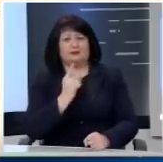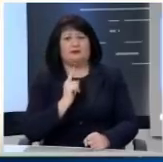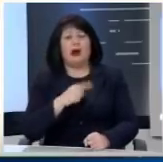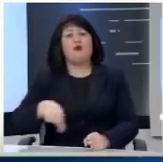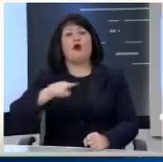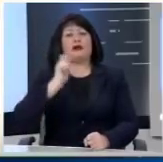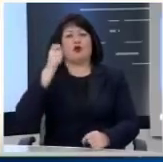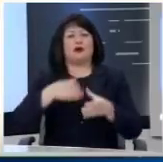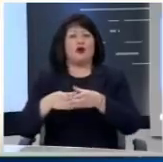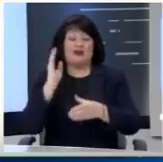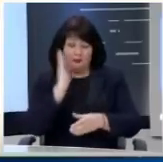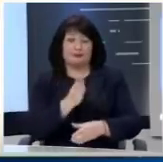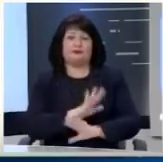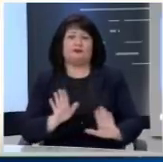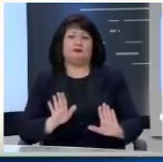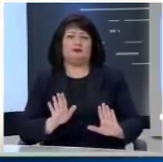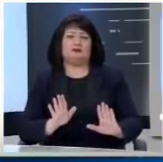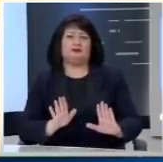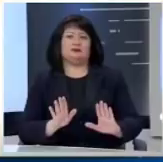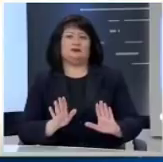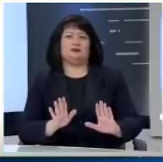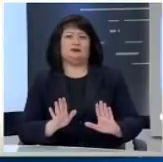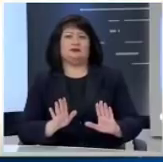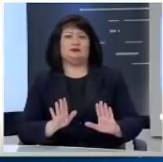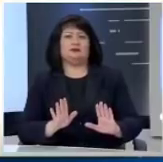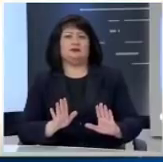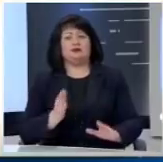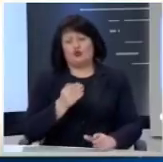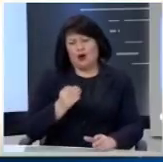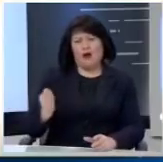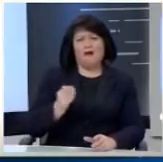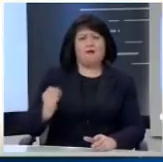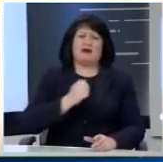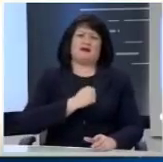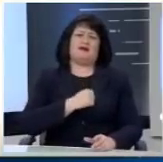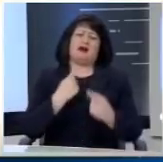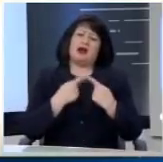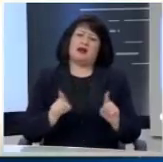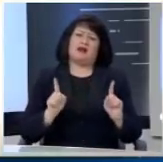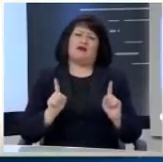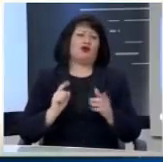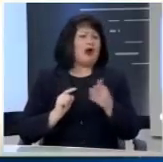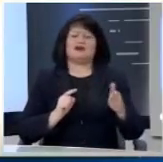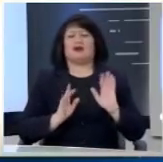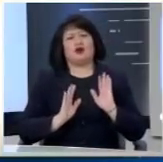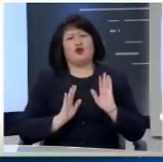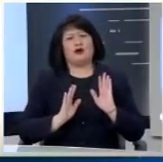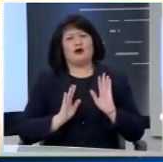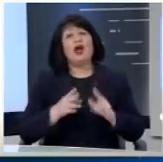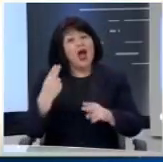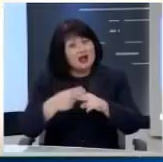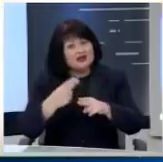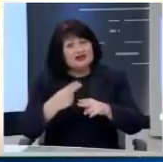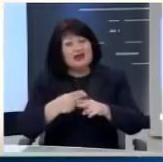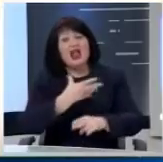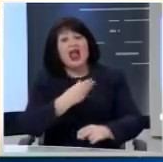πολιτικό κόσμο, οι οποίοι βρίσκονταν στο ιδεολογικό πολιτικό φάσμα όχι της αριστεράς, αλλά τόση αξία